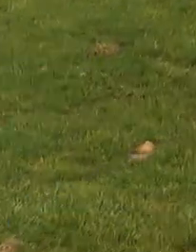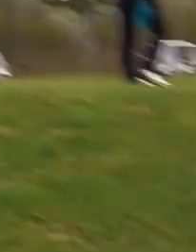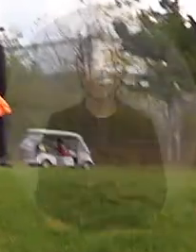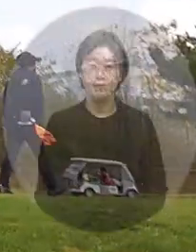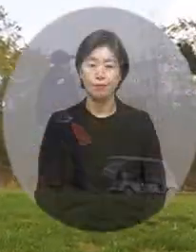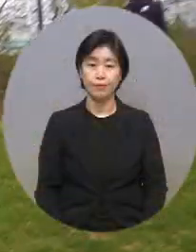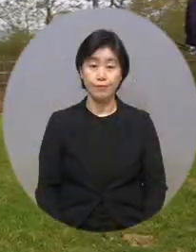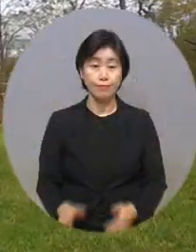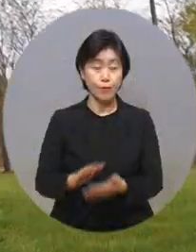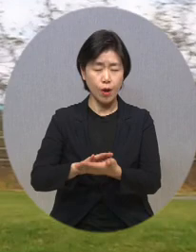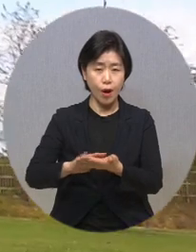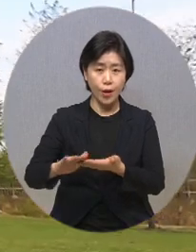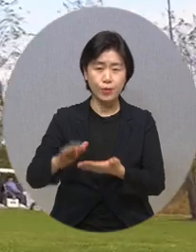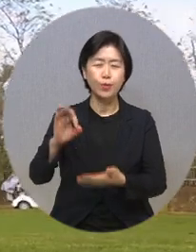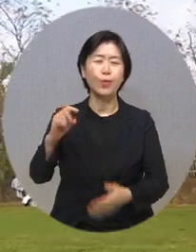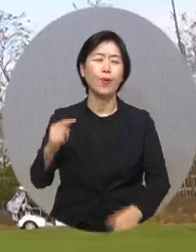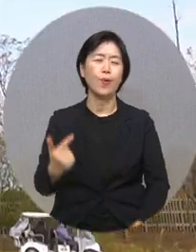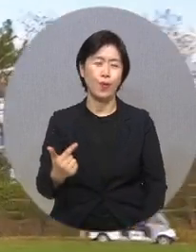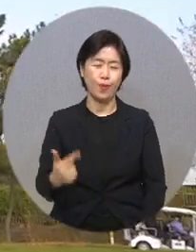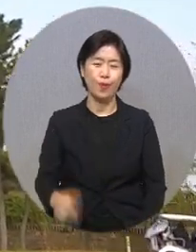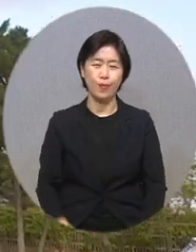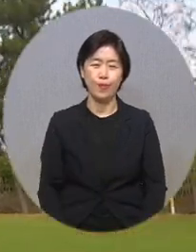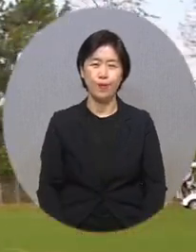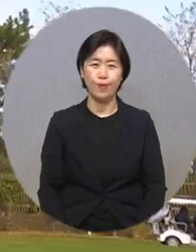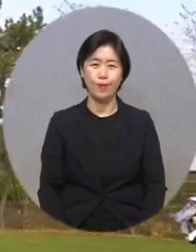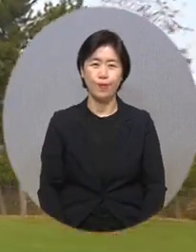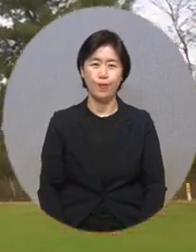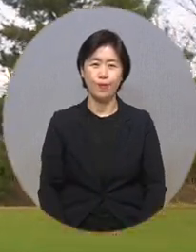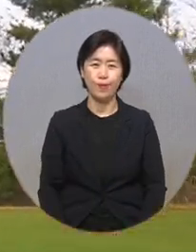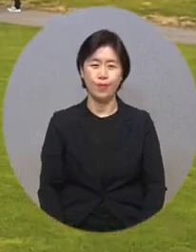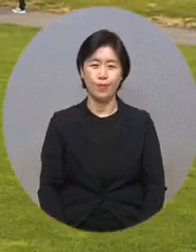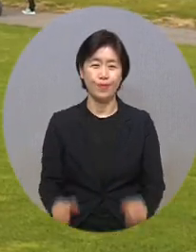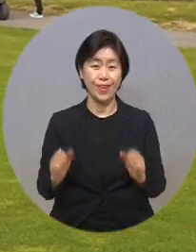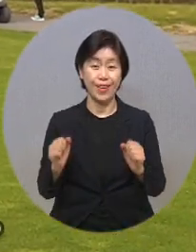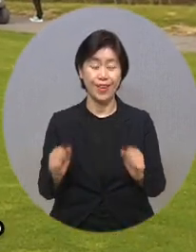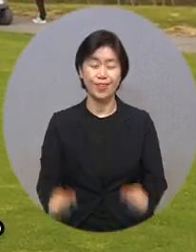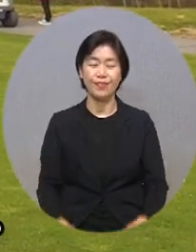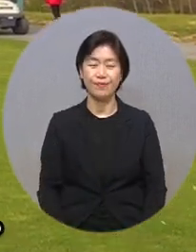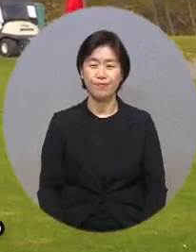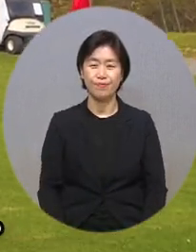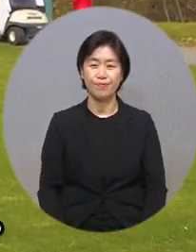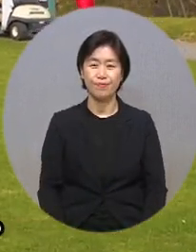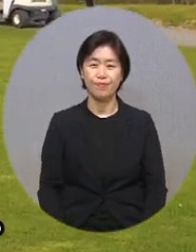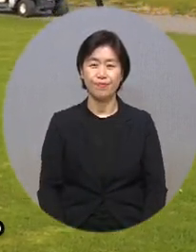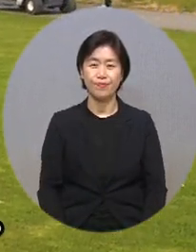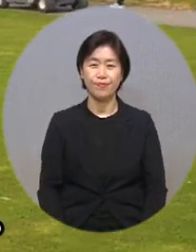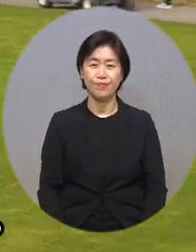나이스! 감사합니다. 와우! 야,